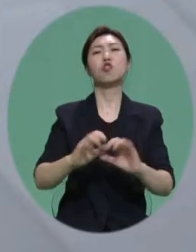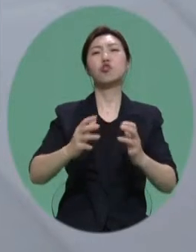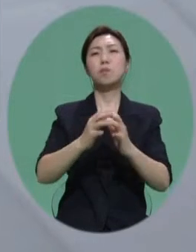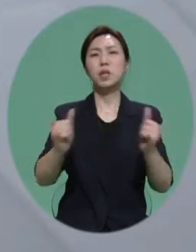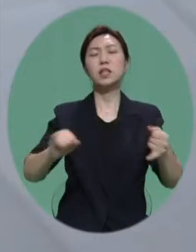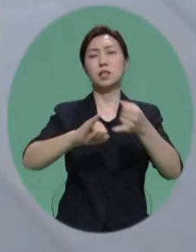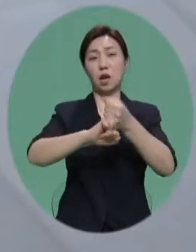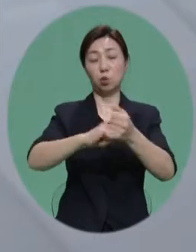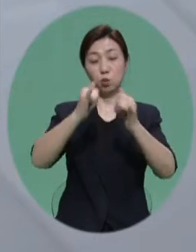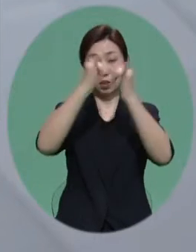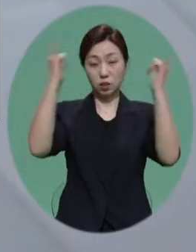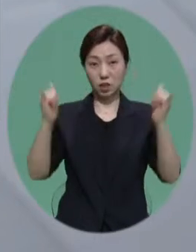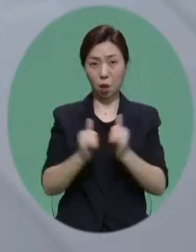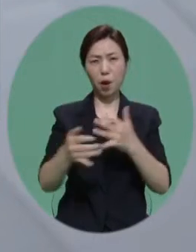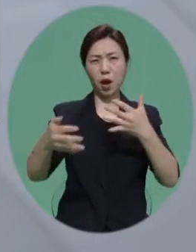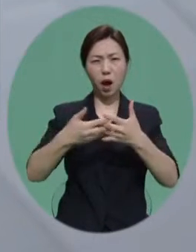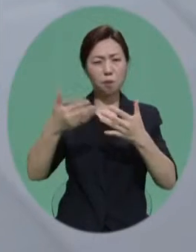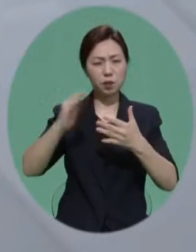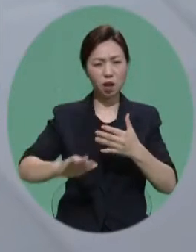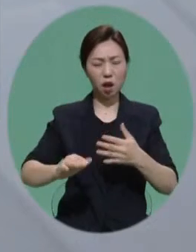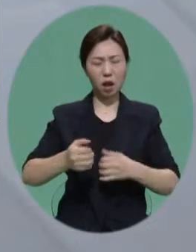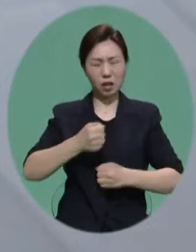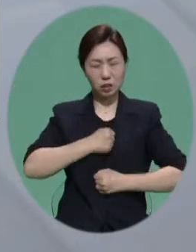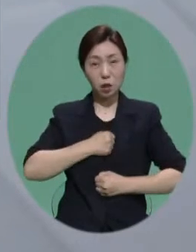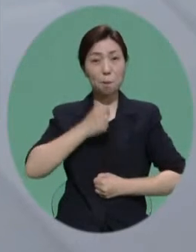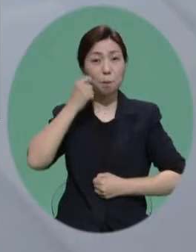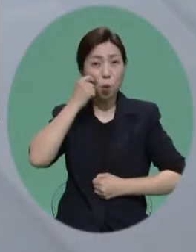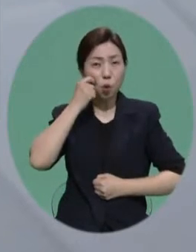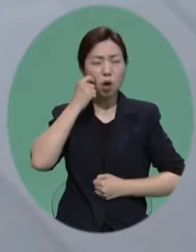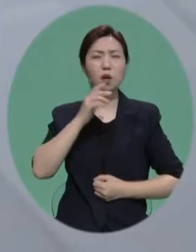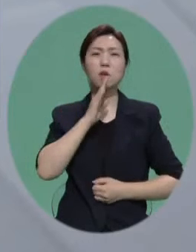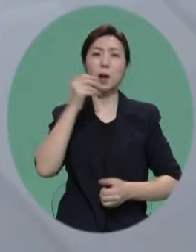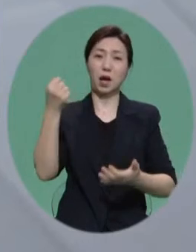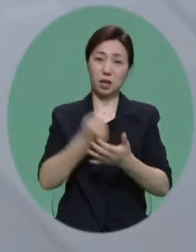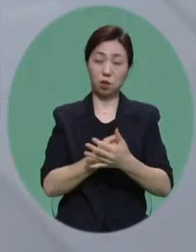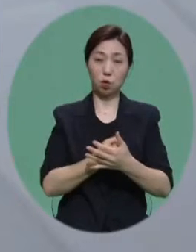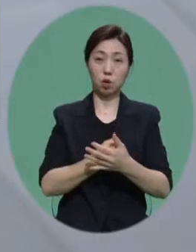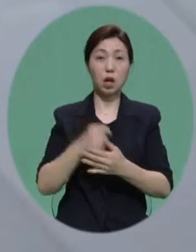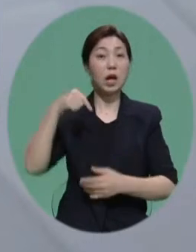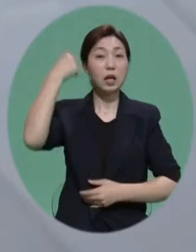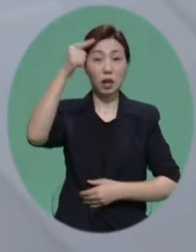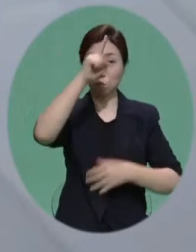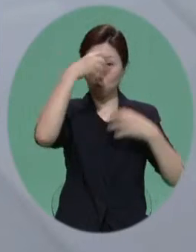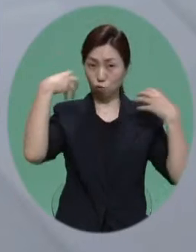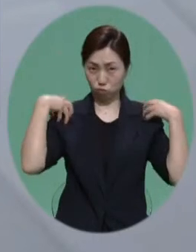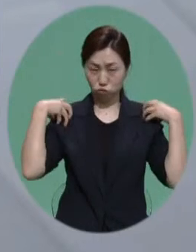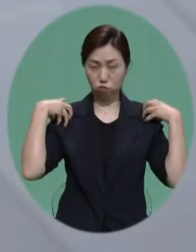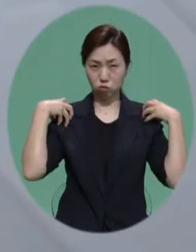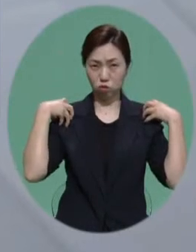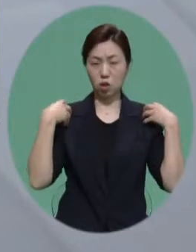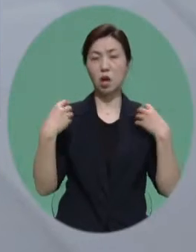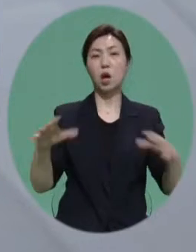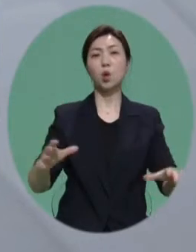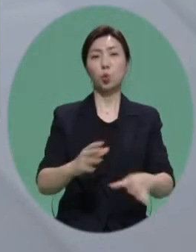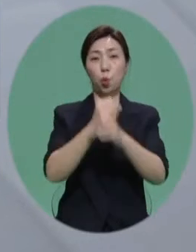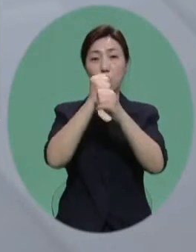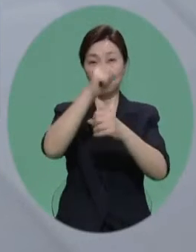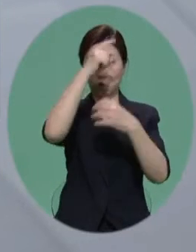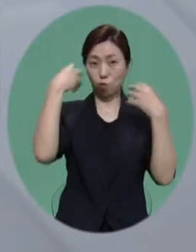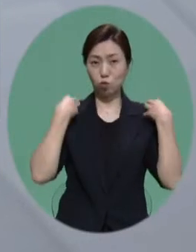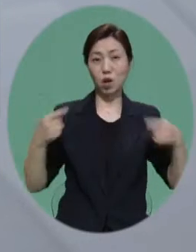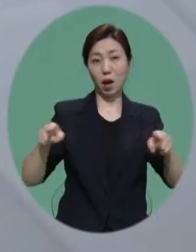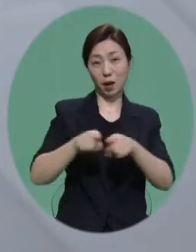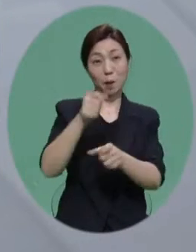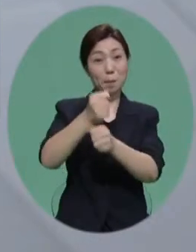지켜지고 있는 것은 매우 안타깝고 가능하시면 차기 정보 통합정보 만들어서 직접 같이 해보시면 어떨까 그런 생각합니다